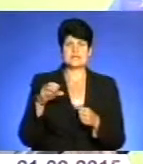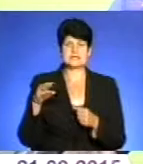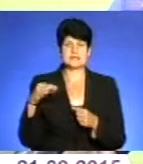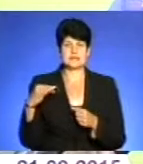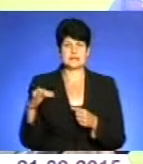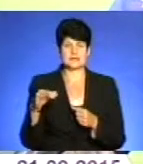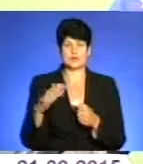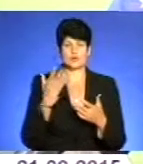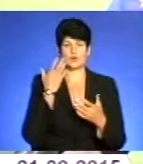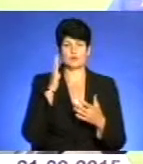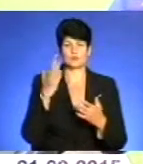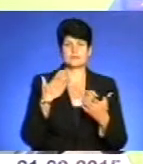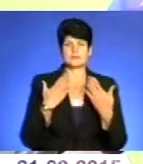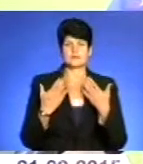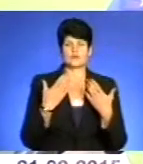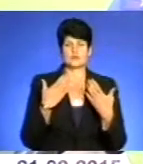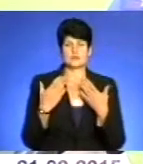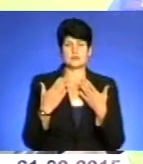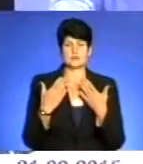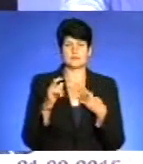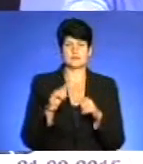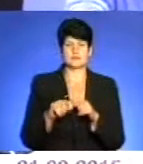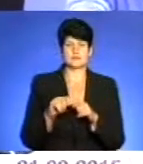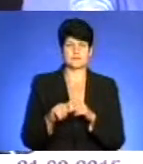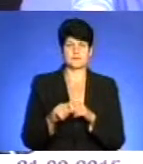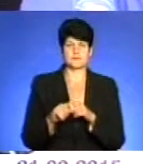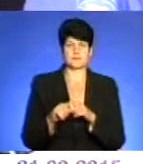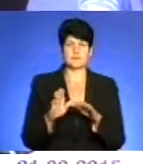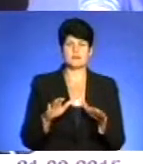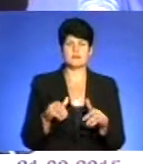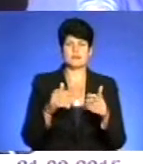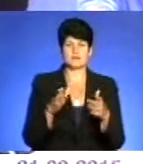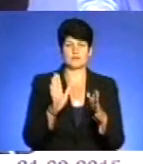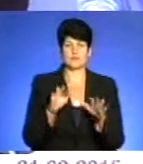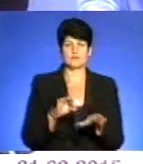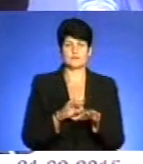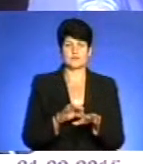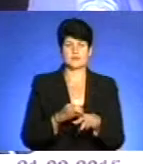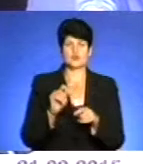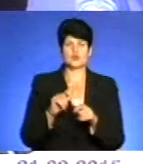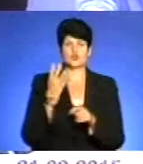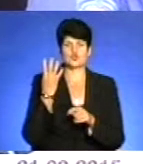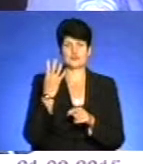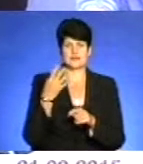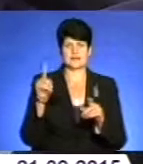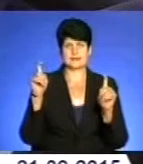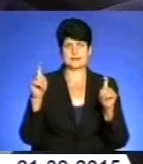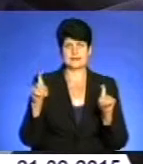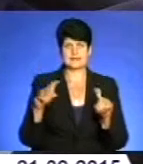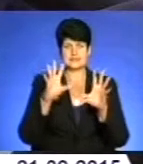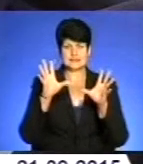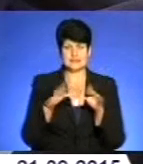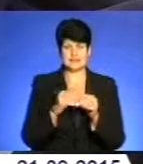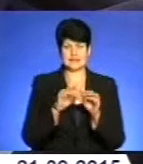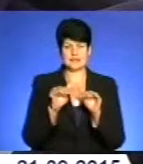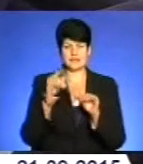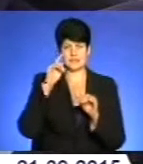час співбесіди буде проводитись така перевірка. Претенденти проходитимуть 4 етапи тестування – загальний рівень